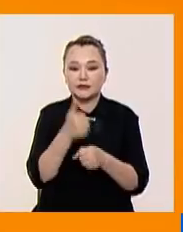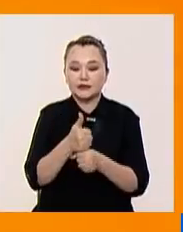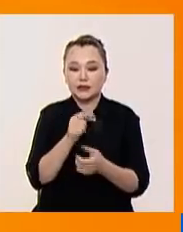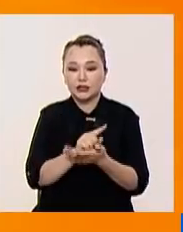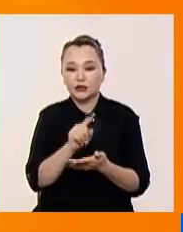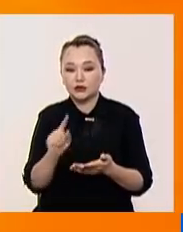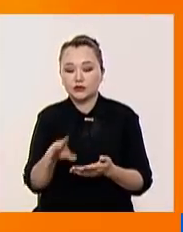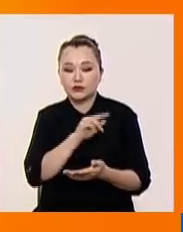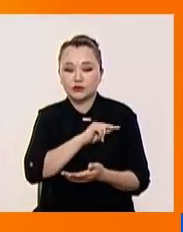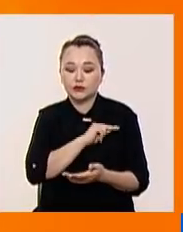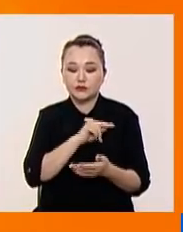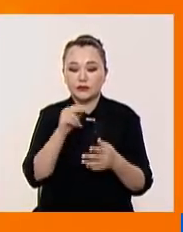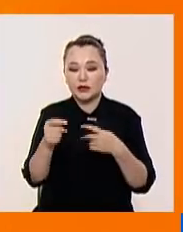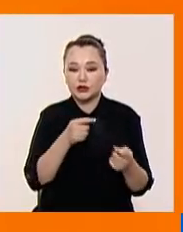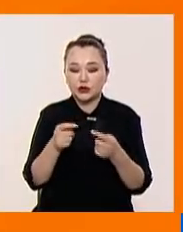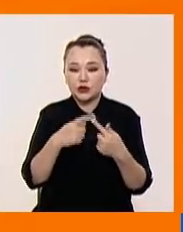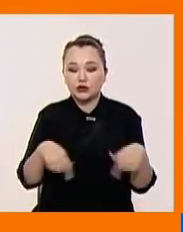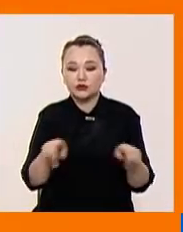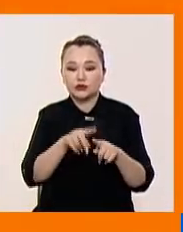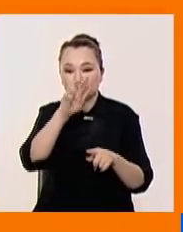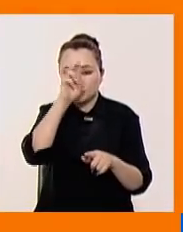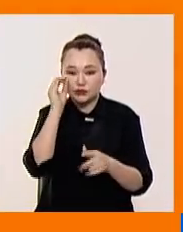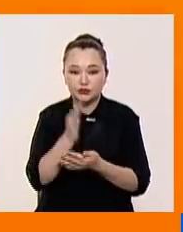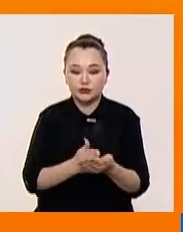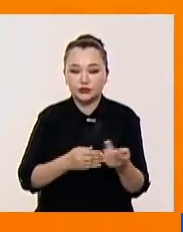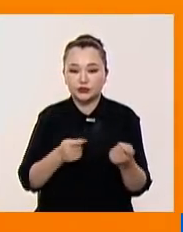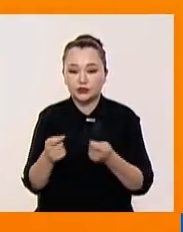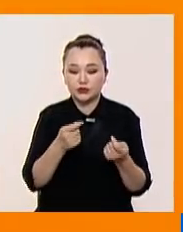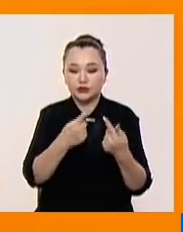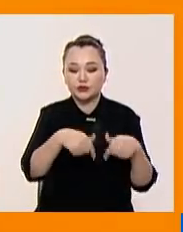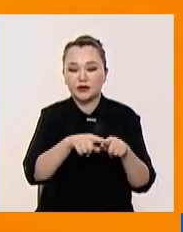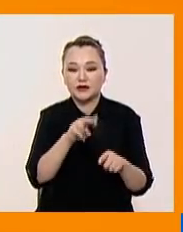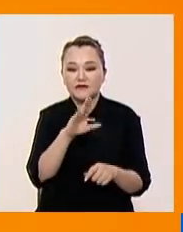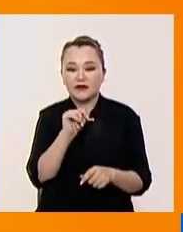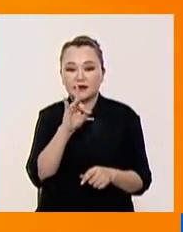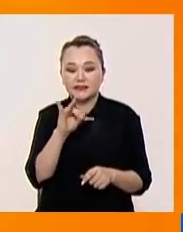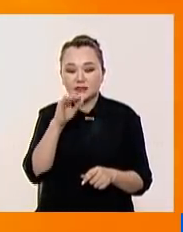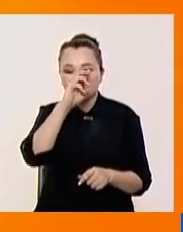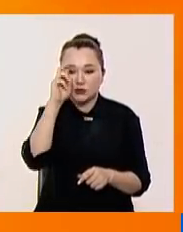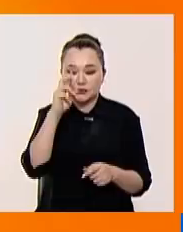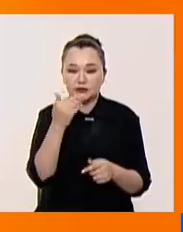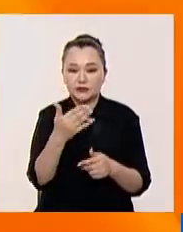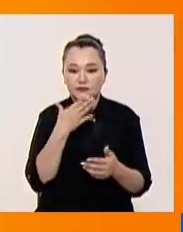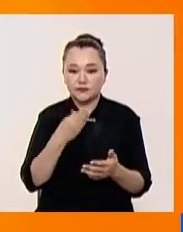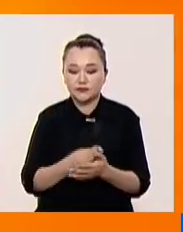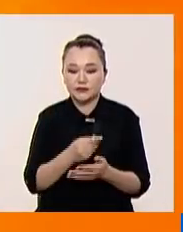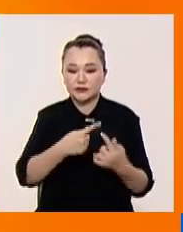занимать должности политических государственных служащих и руководителей субъектов квазигосударственного сектора.